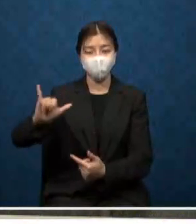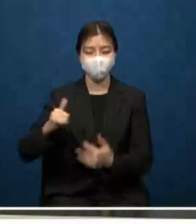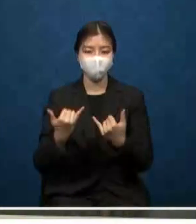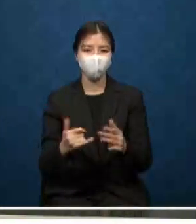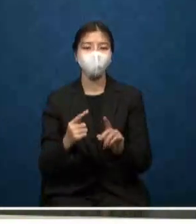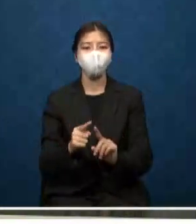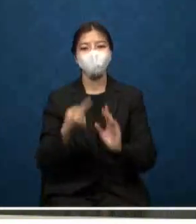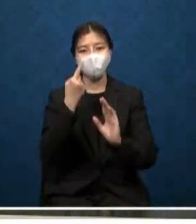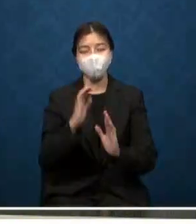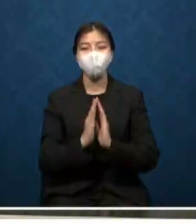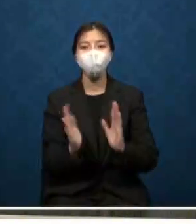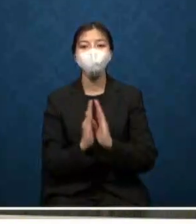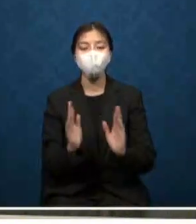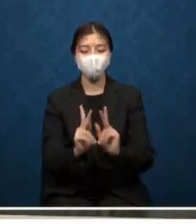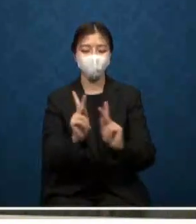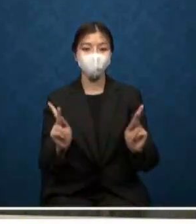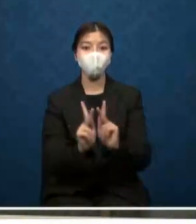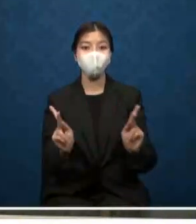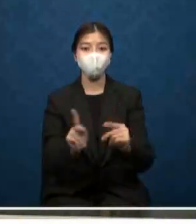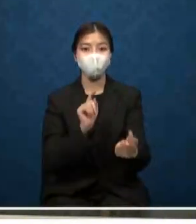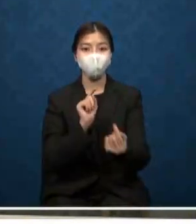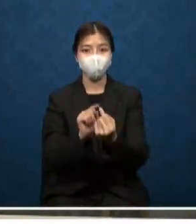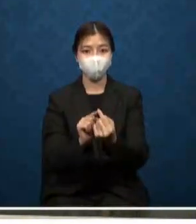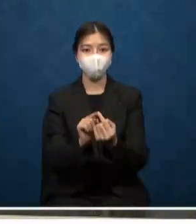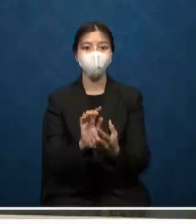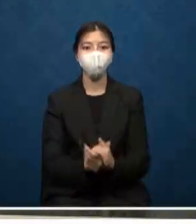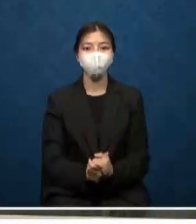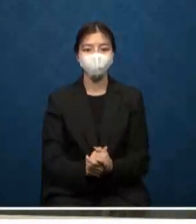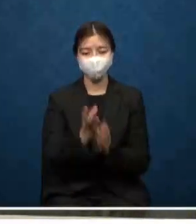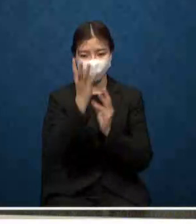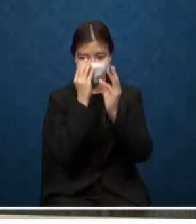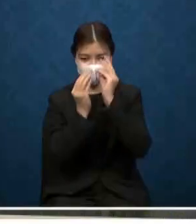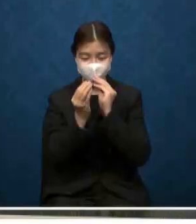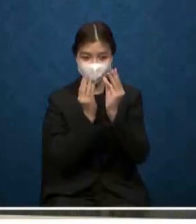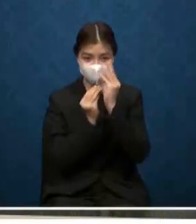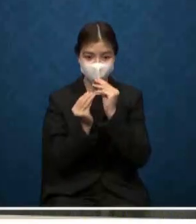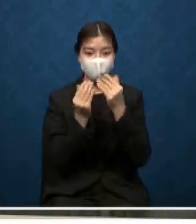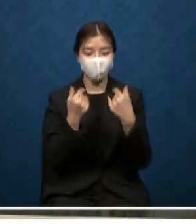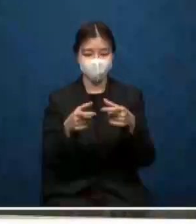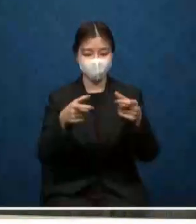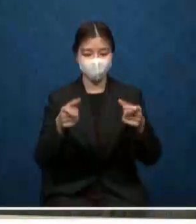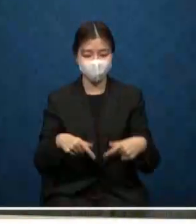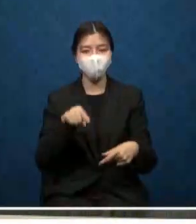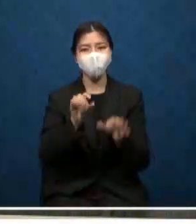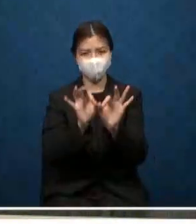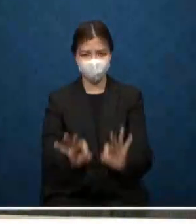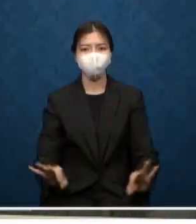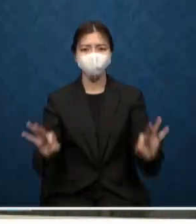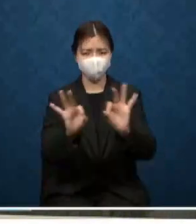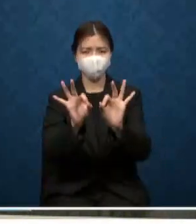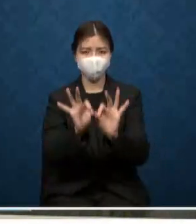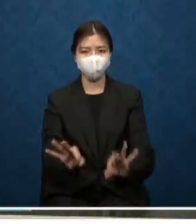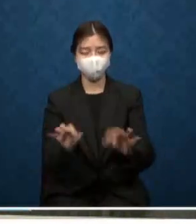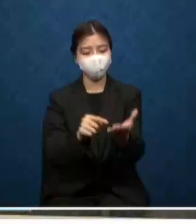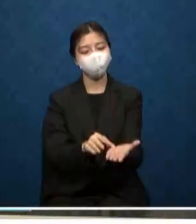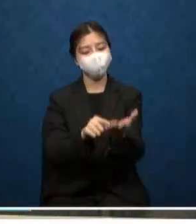ขอบคุณทางคณะกรรมการที่ได้ศึกษาแล้วก็นำรายงานที่มีความสำคัญยิ่งอีกฉบับหนึ่งเข้